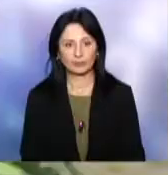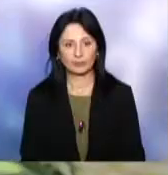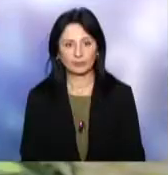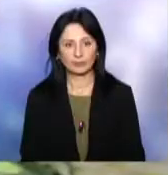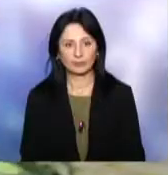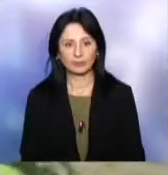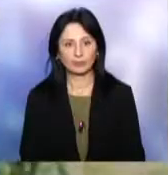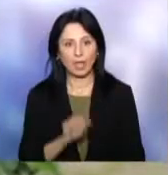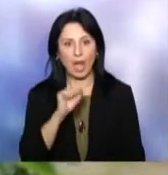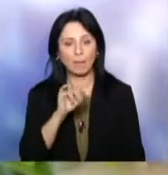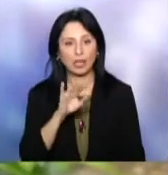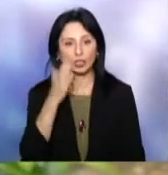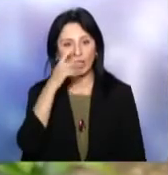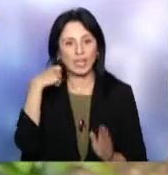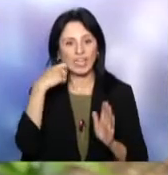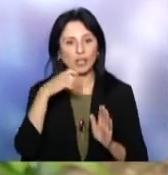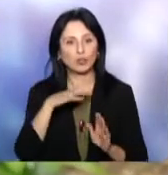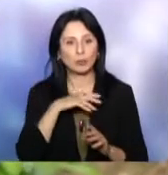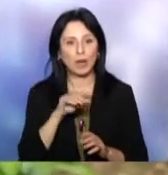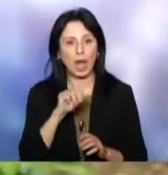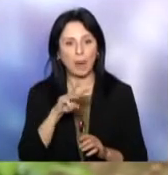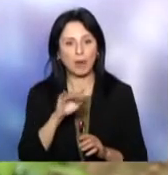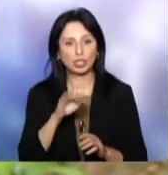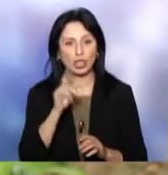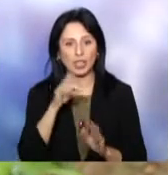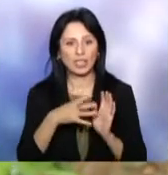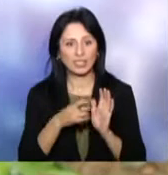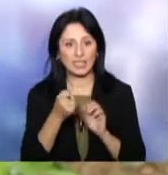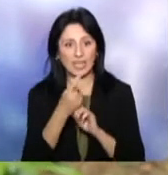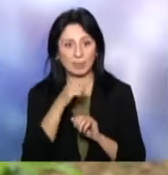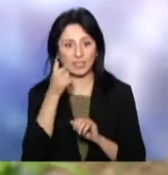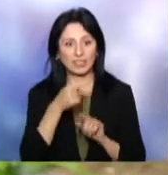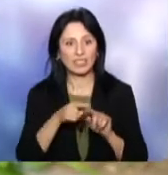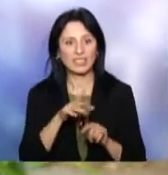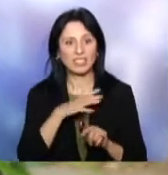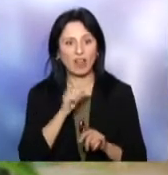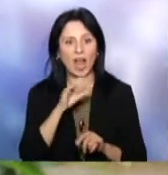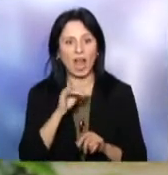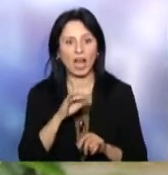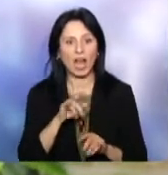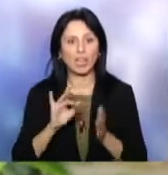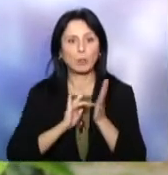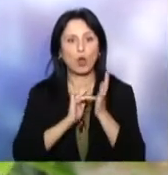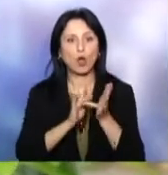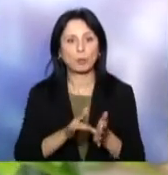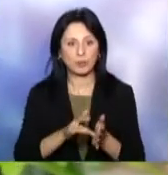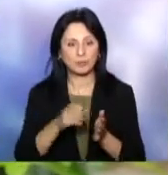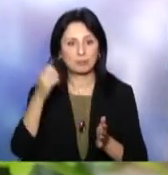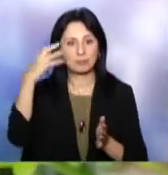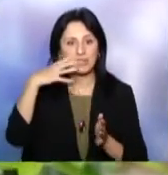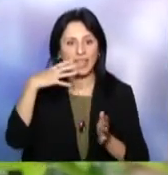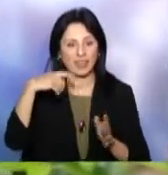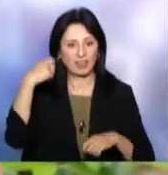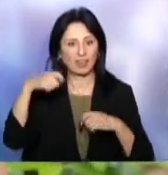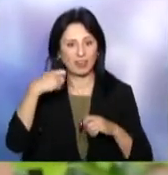ვასილ ამაშუკელის ფილმი, რომელიც გადაღებულია 1911 წელს, ეს იყო აკაკის მოგზაურობამდე გადაღებული